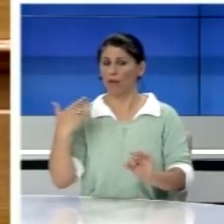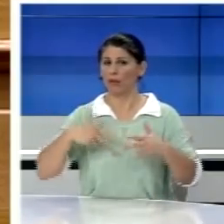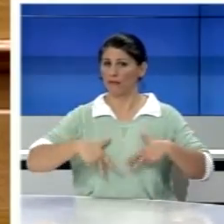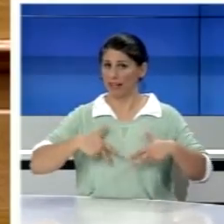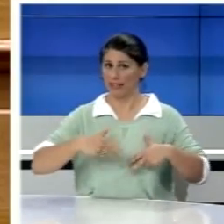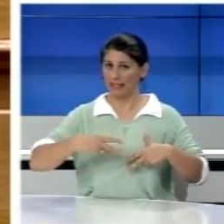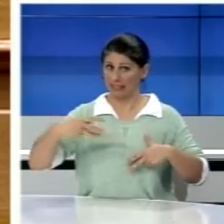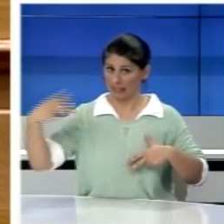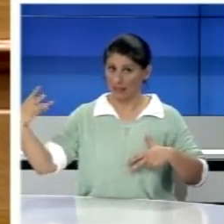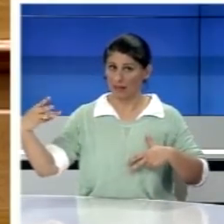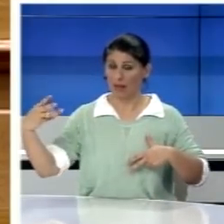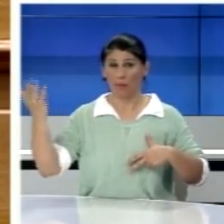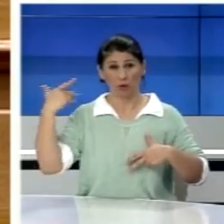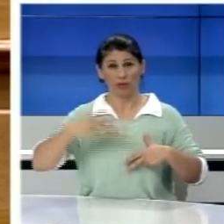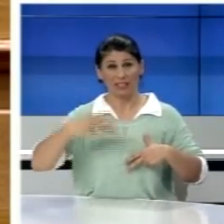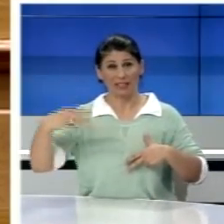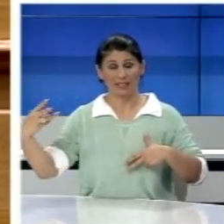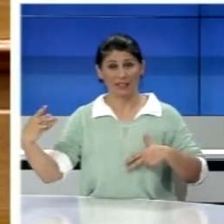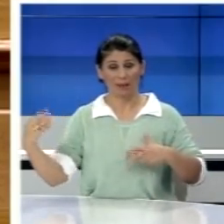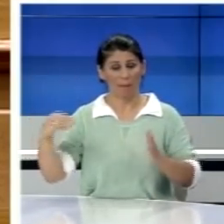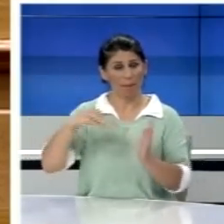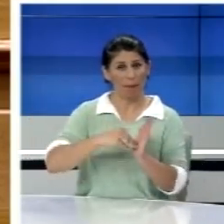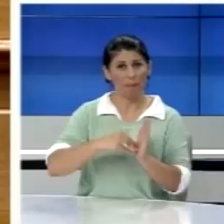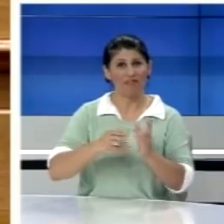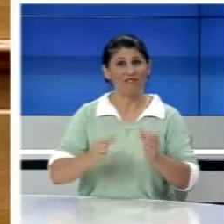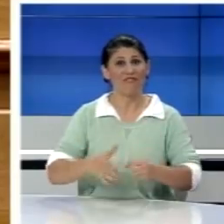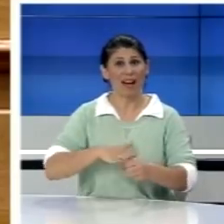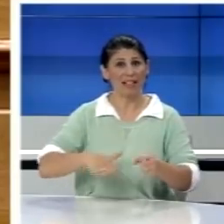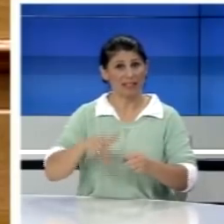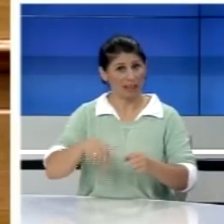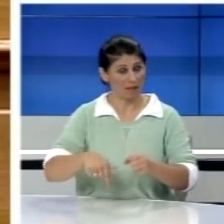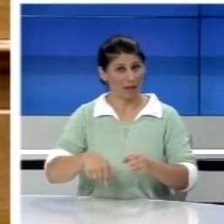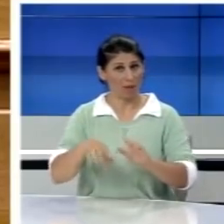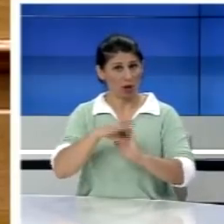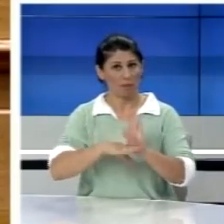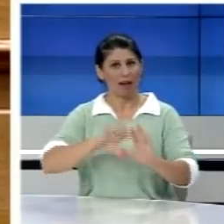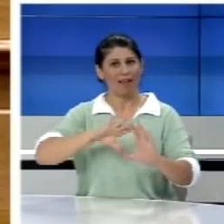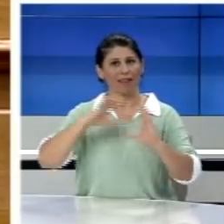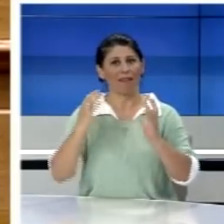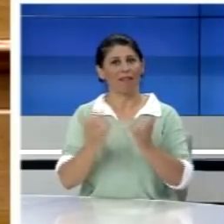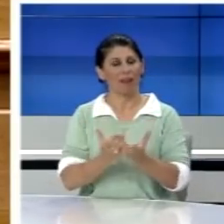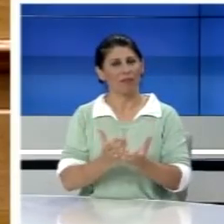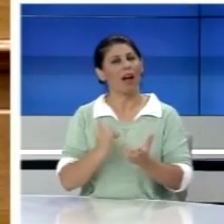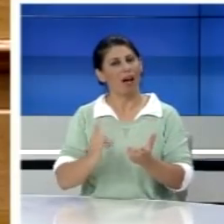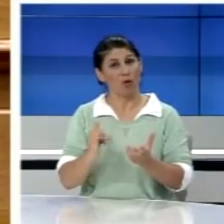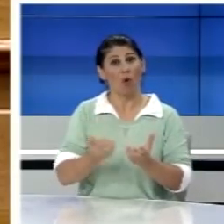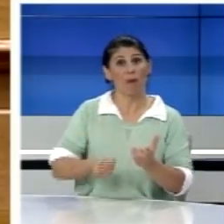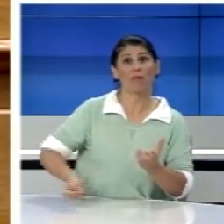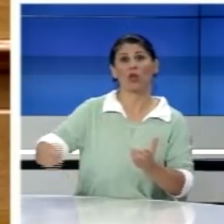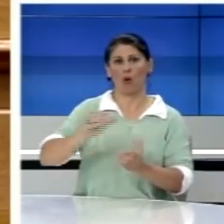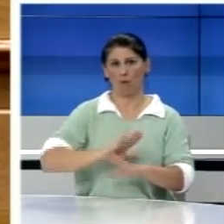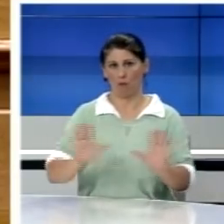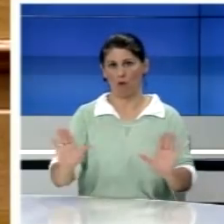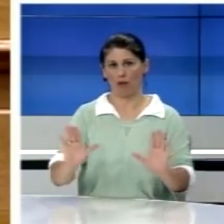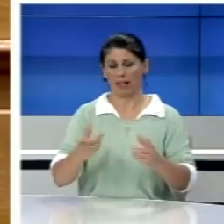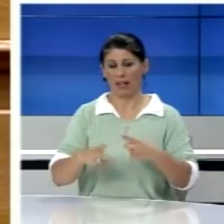των ημερών του όχι μόνο μπήκαν οι βάσεις για τέτοια προγράμματα, αλλά γενικεύτηκαν ακόμα περισσότερο